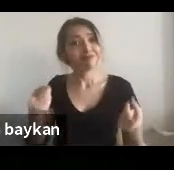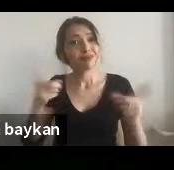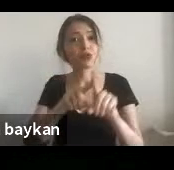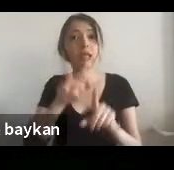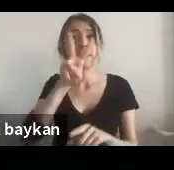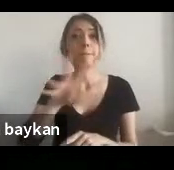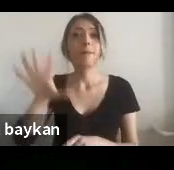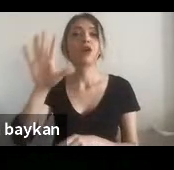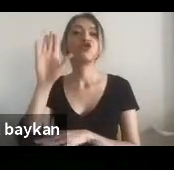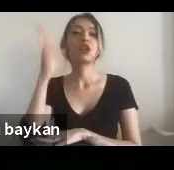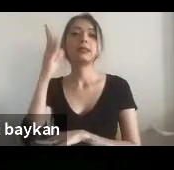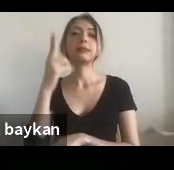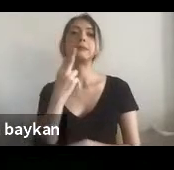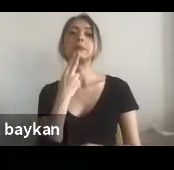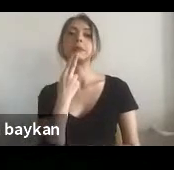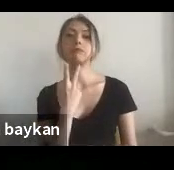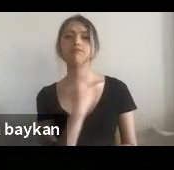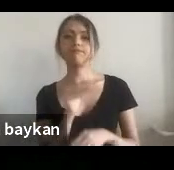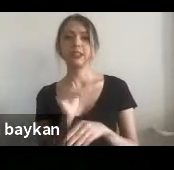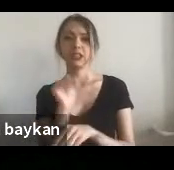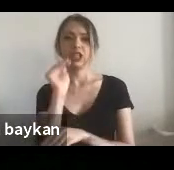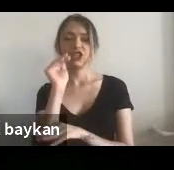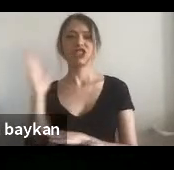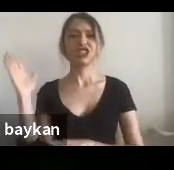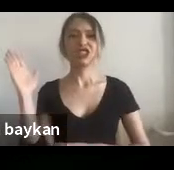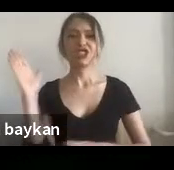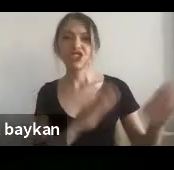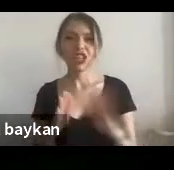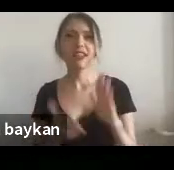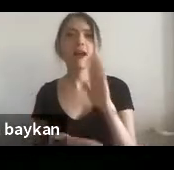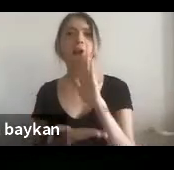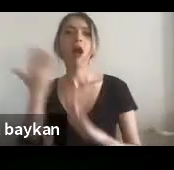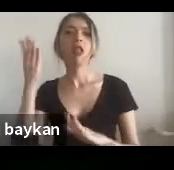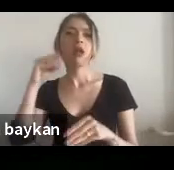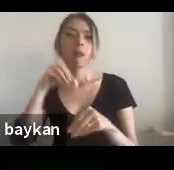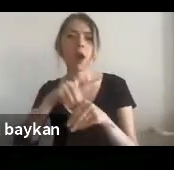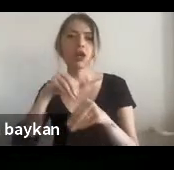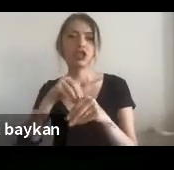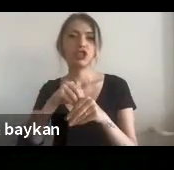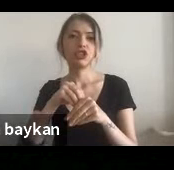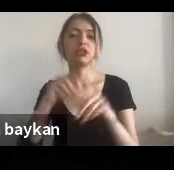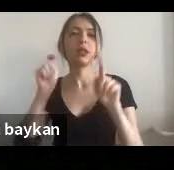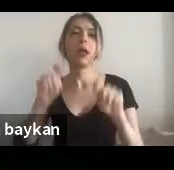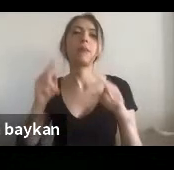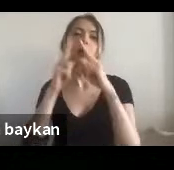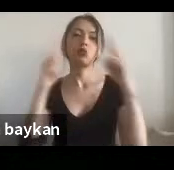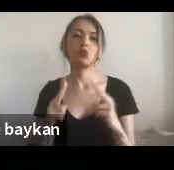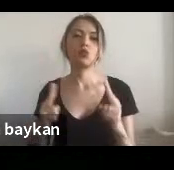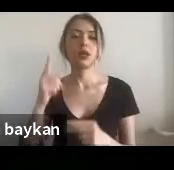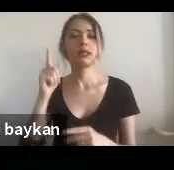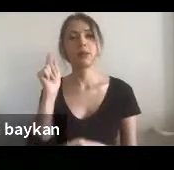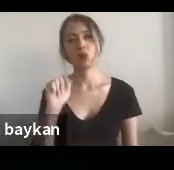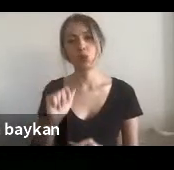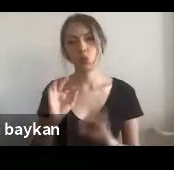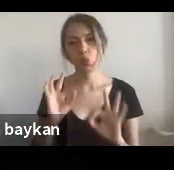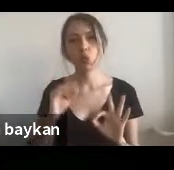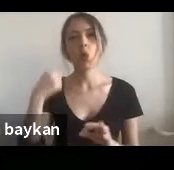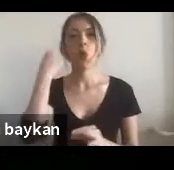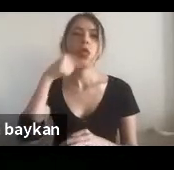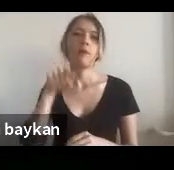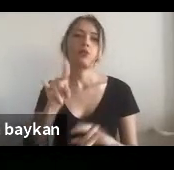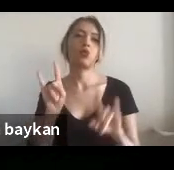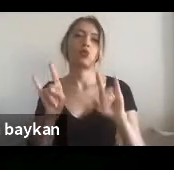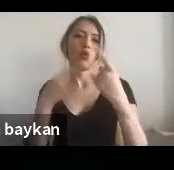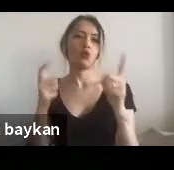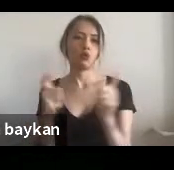karşı şiddete karşı uluslararası gün çerçevesinde gerçekleştiriyoruz bu semineri.